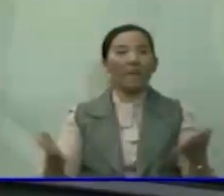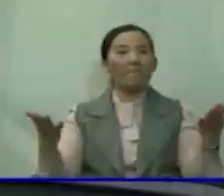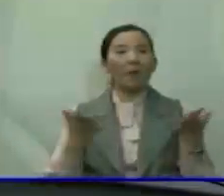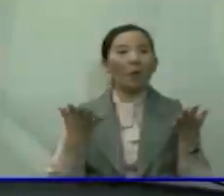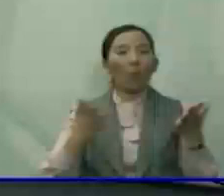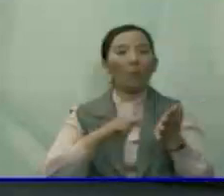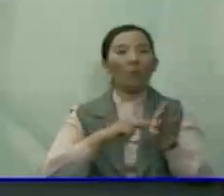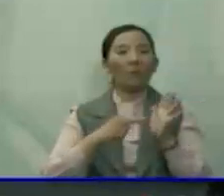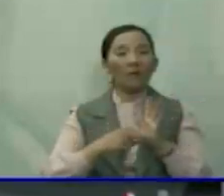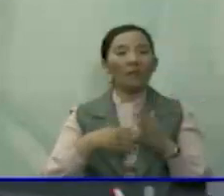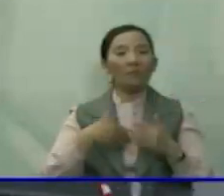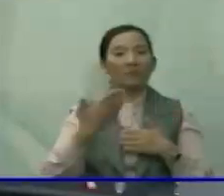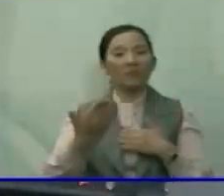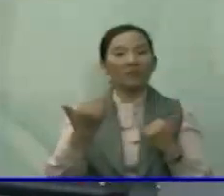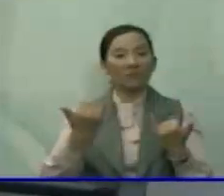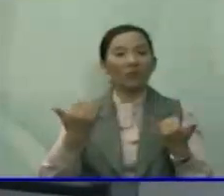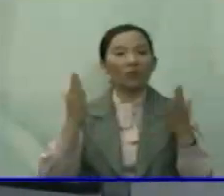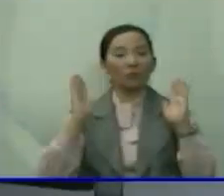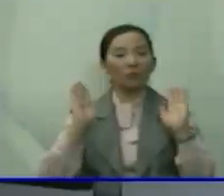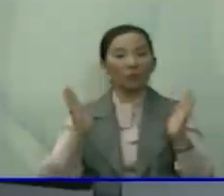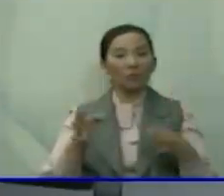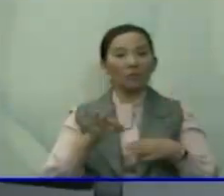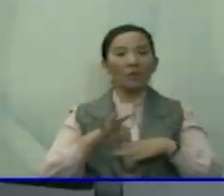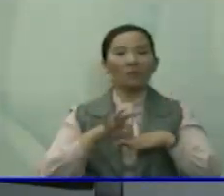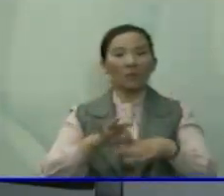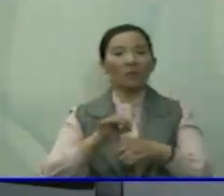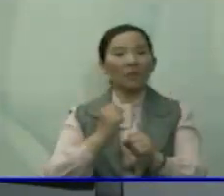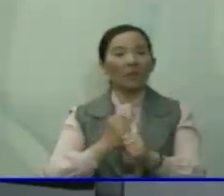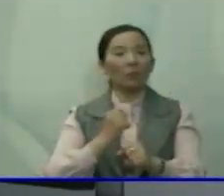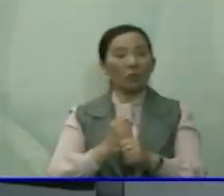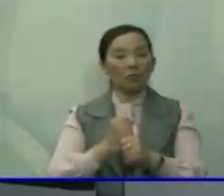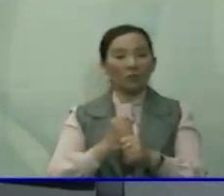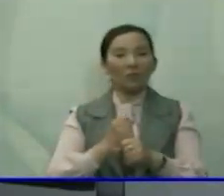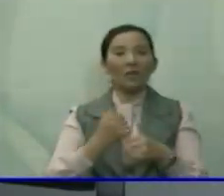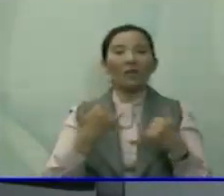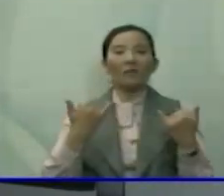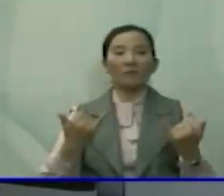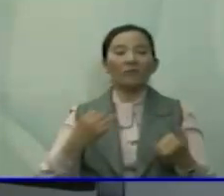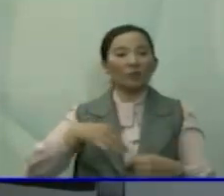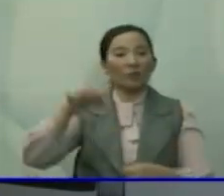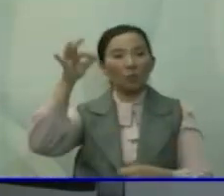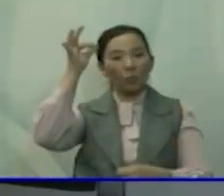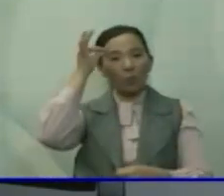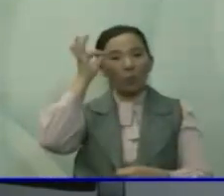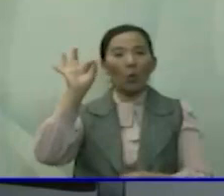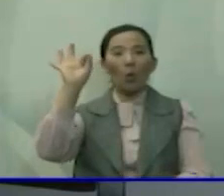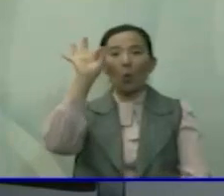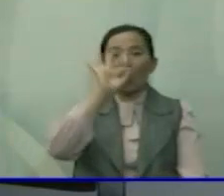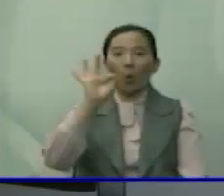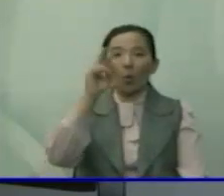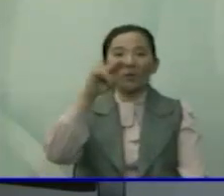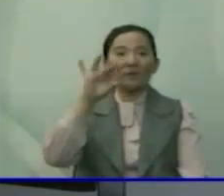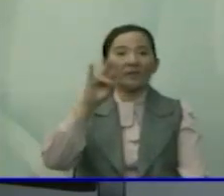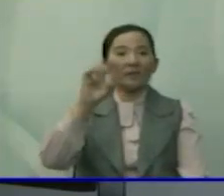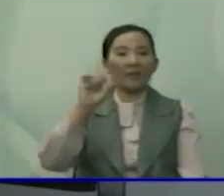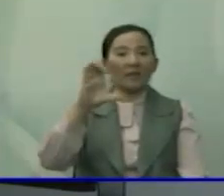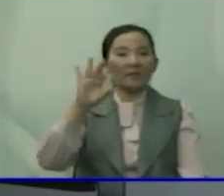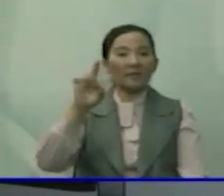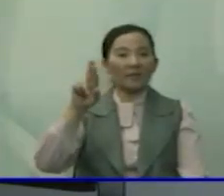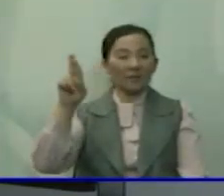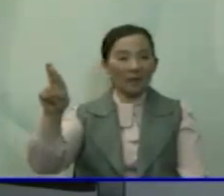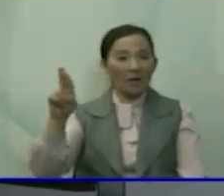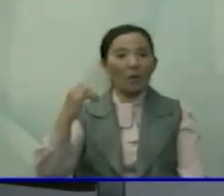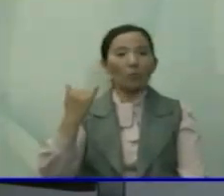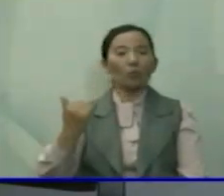мы сегодня с вами будем работать мы вспомним о династиях тан и сун мы